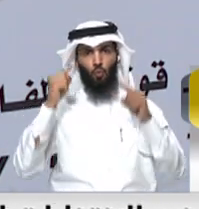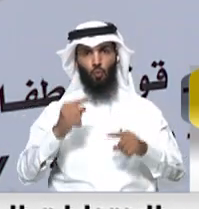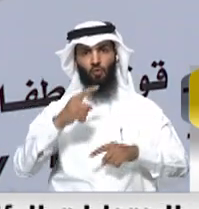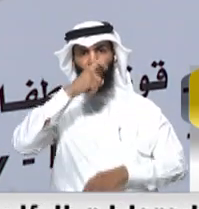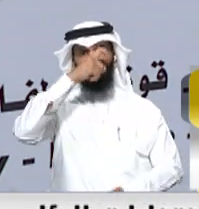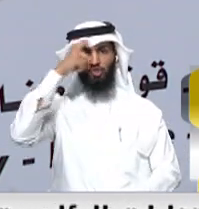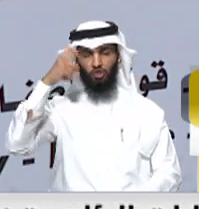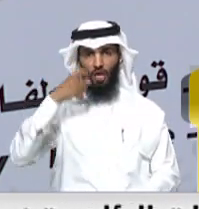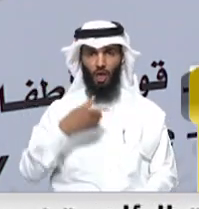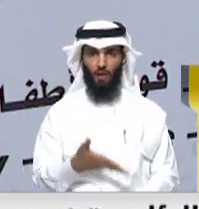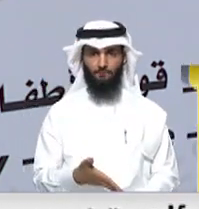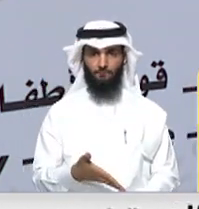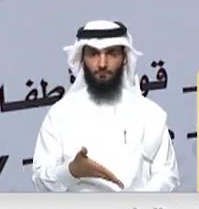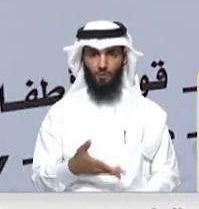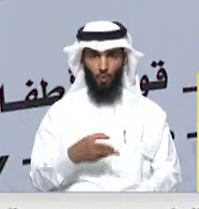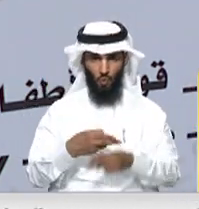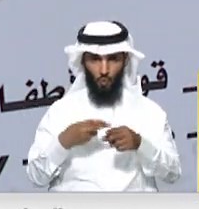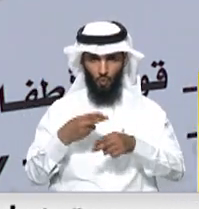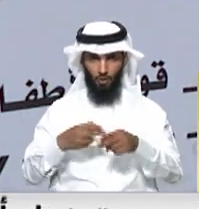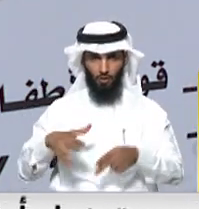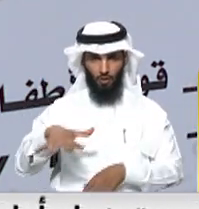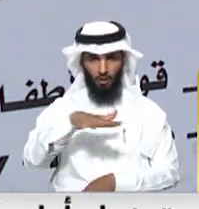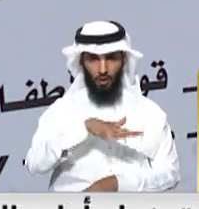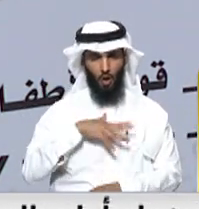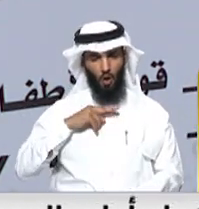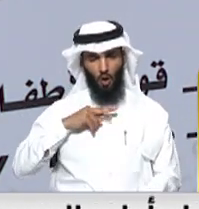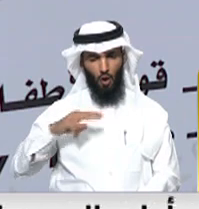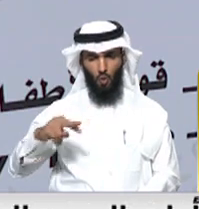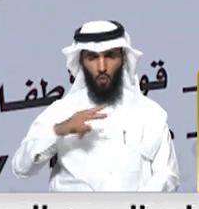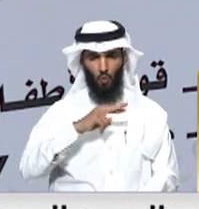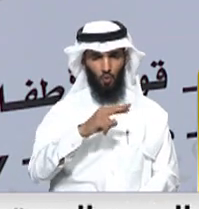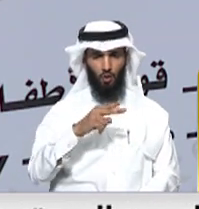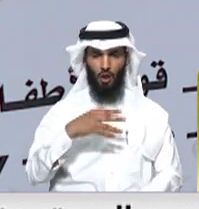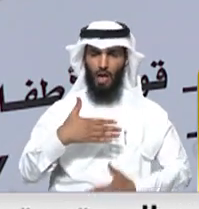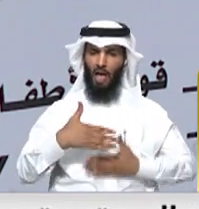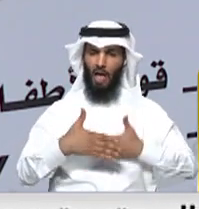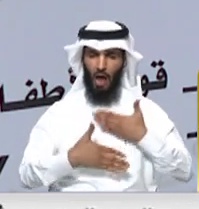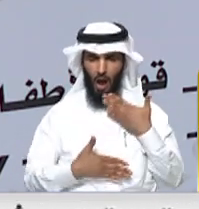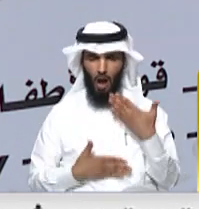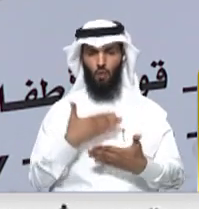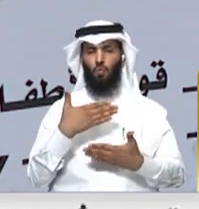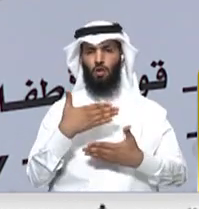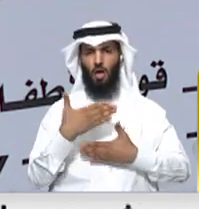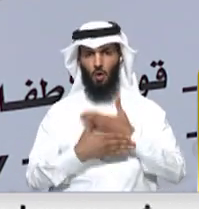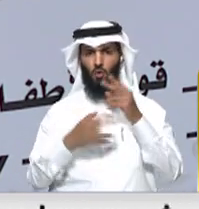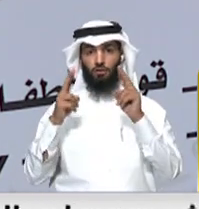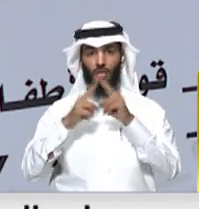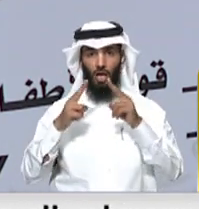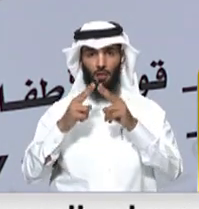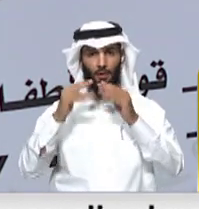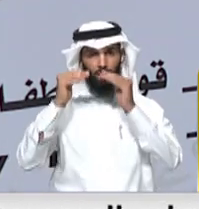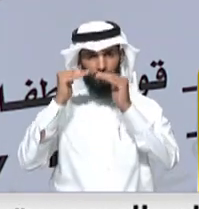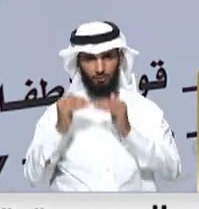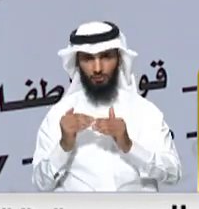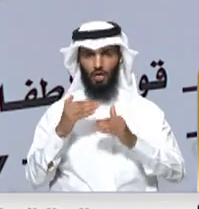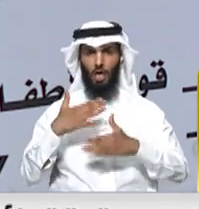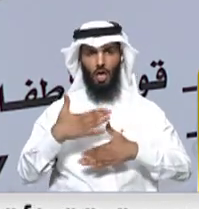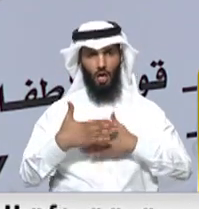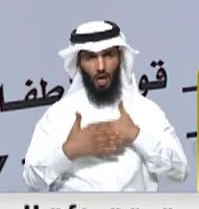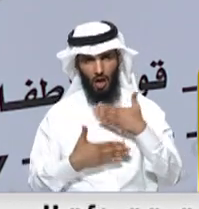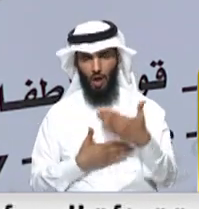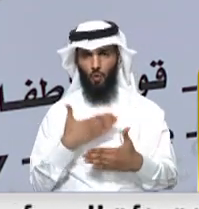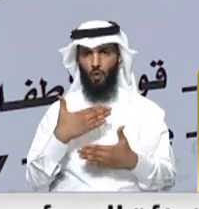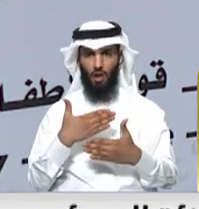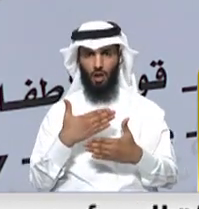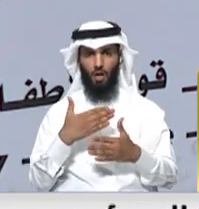حق المجتمع الكويتي انه يا اخوان يعني كثر ما تقدرون حاولوا انكم ترشدون في استهلاك الكهرباء والماء، خاصة